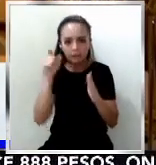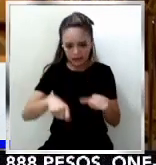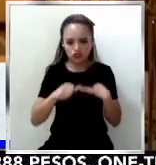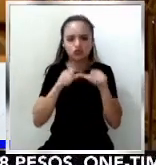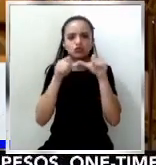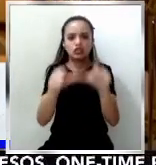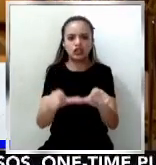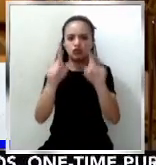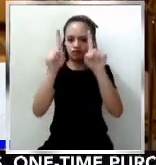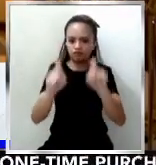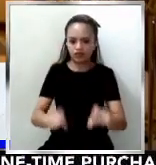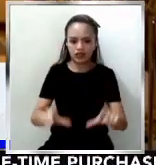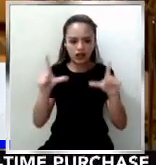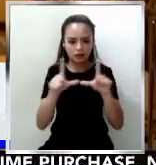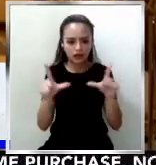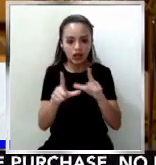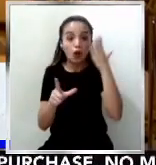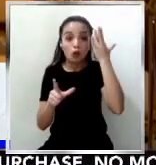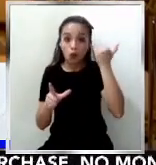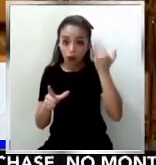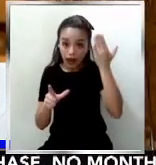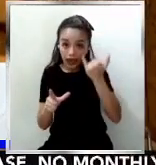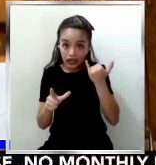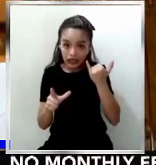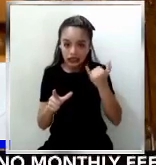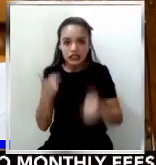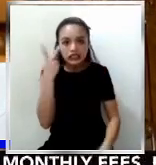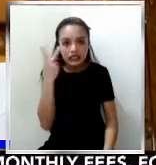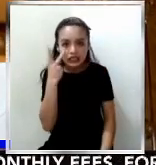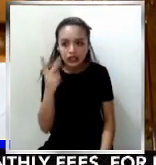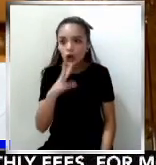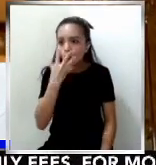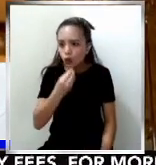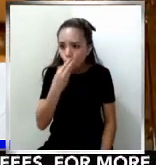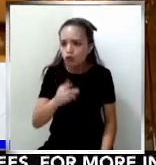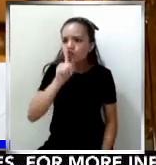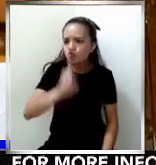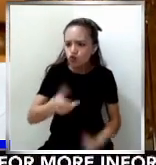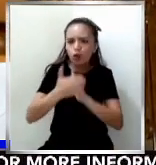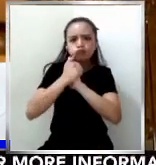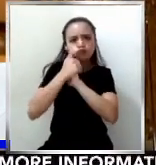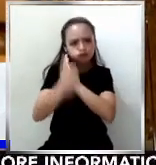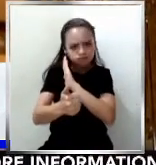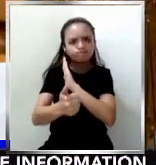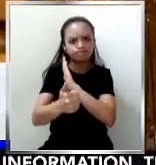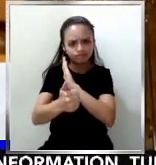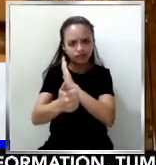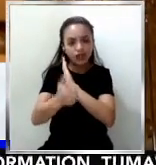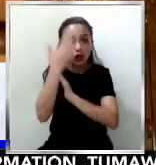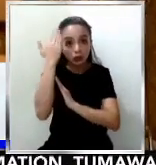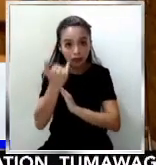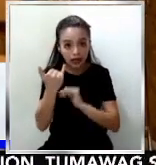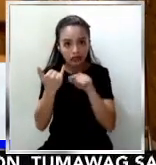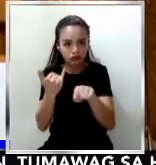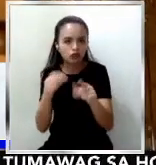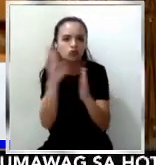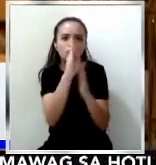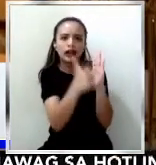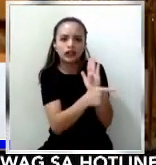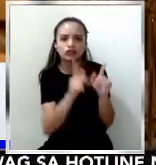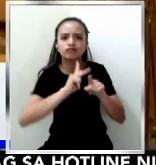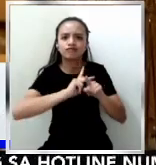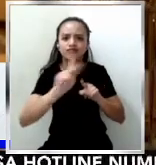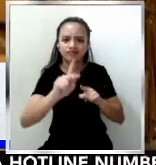that we can sift those who are competent considering the nature of the legal profession. The